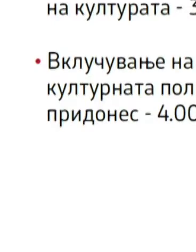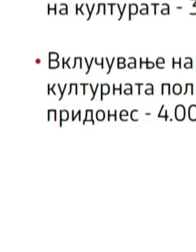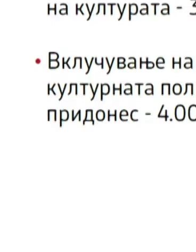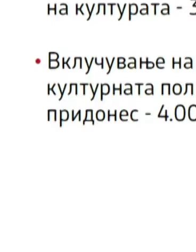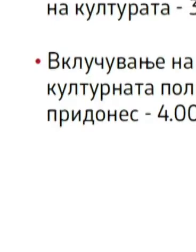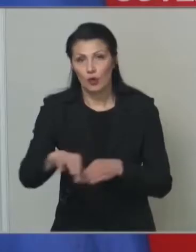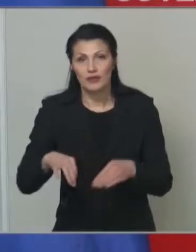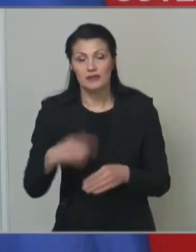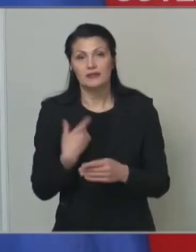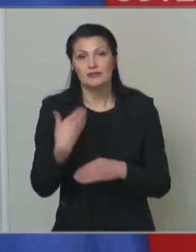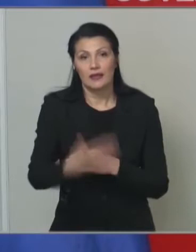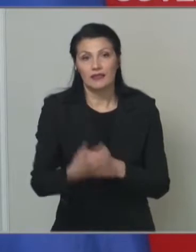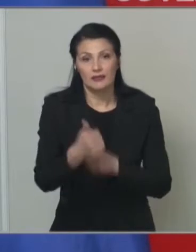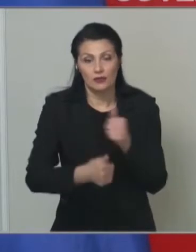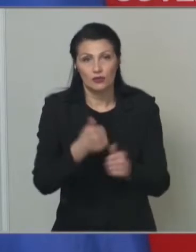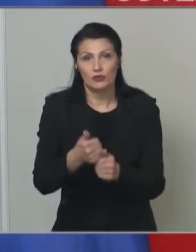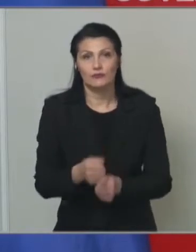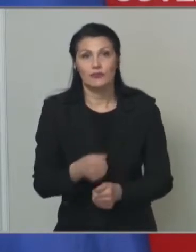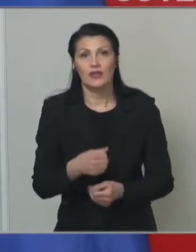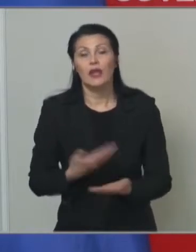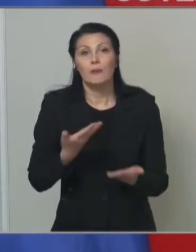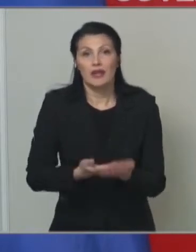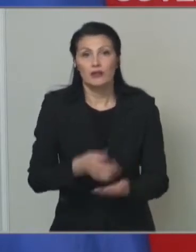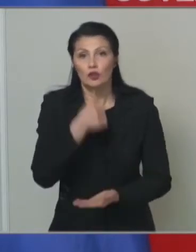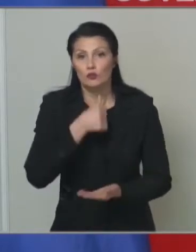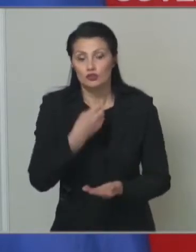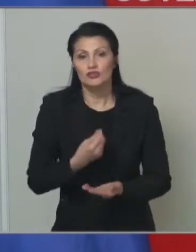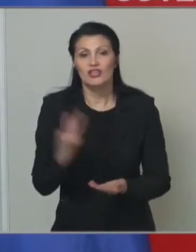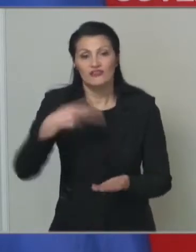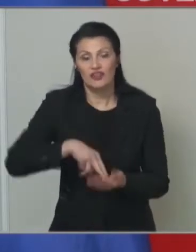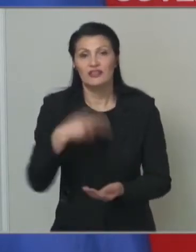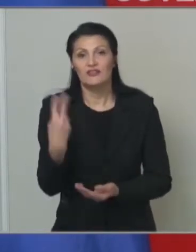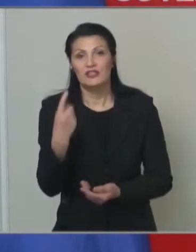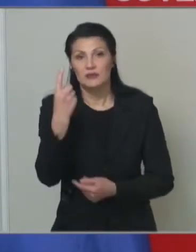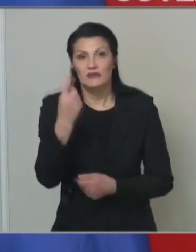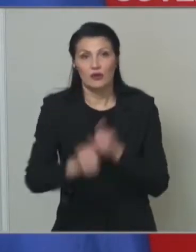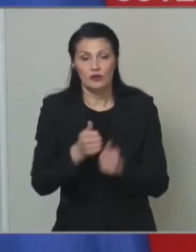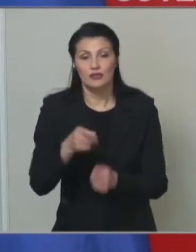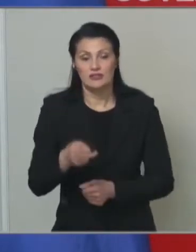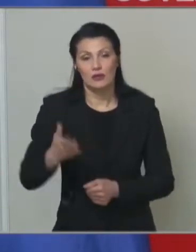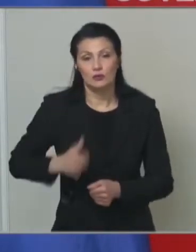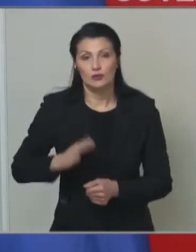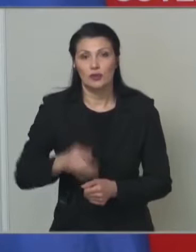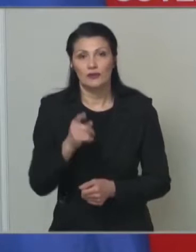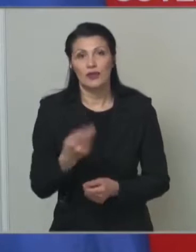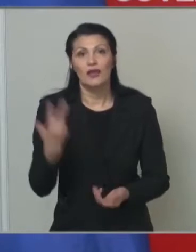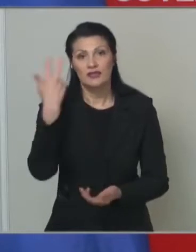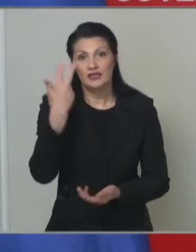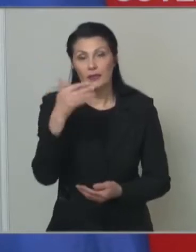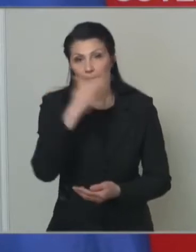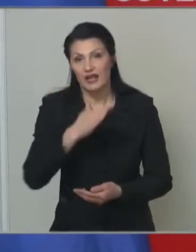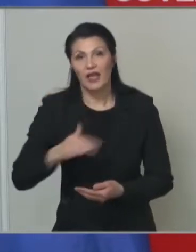за следната година. Предлог буџетот за 2021 година за културата изнесува